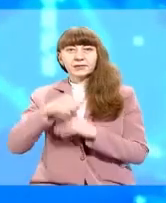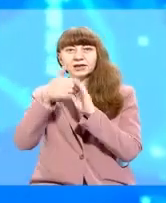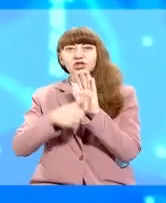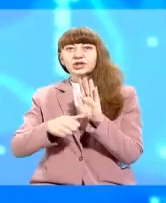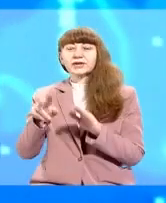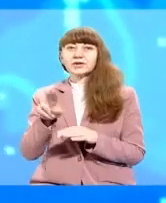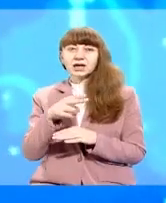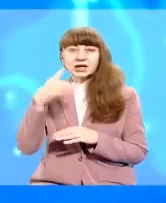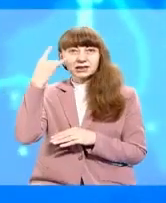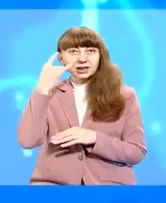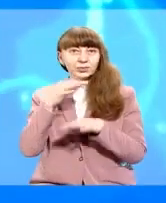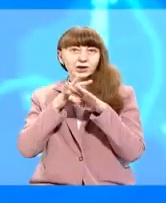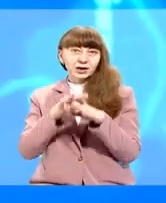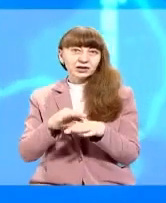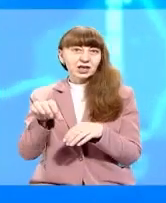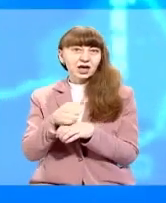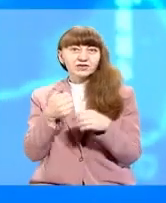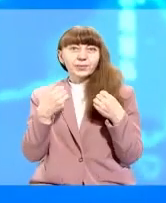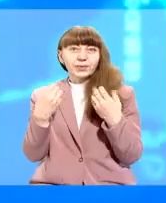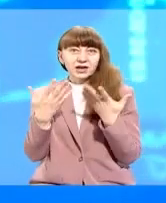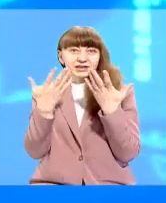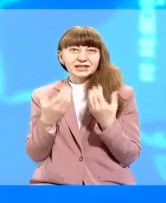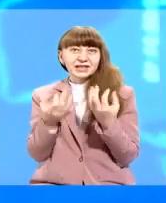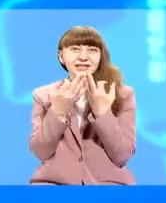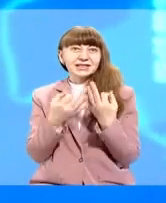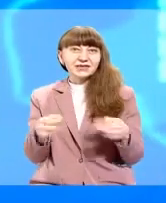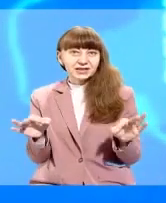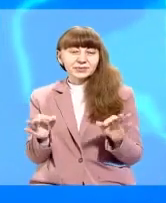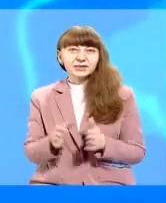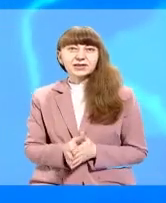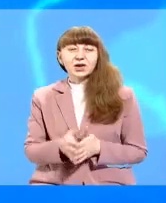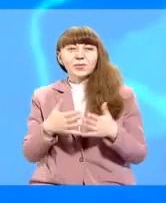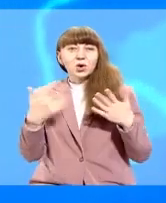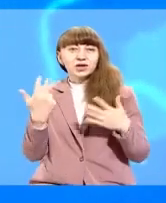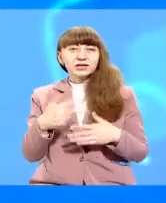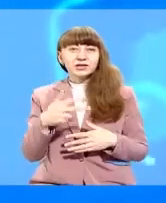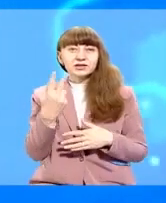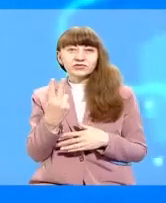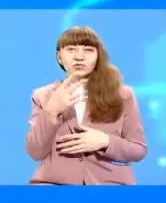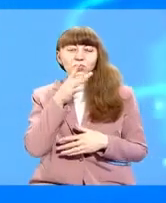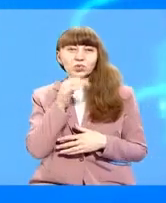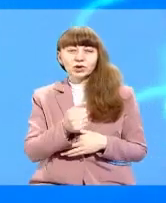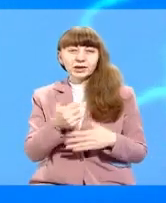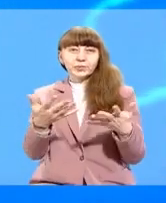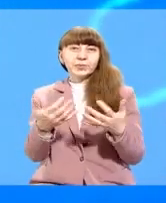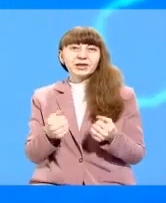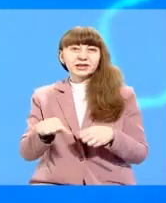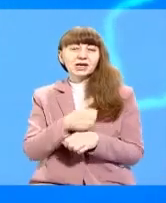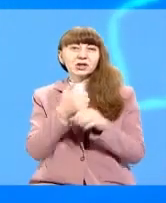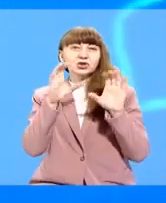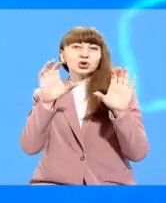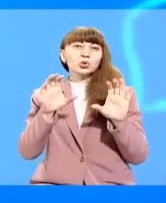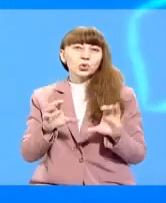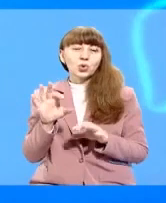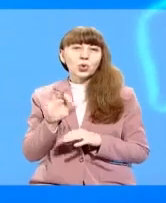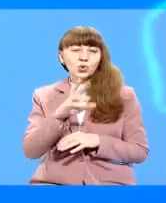16 декабря Казахстан отметит главный праздник – День независимости. Больше 30 лет назад был принят конституционный